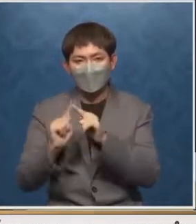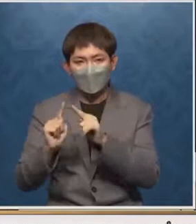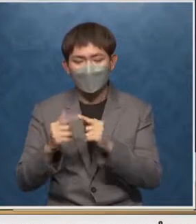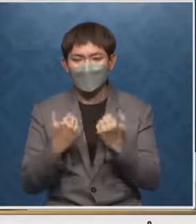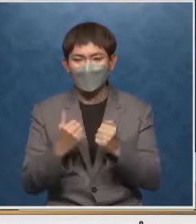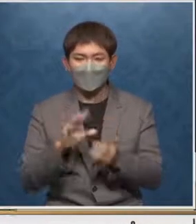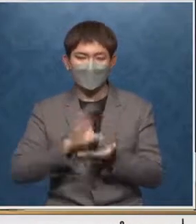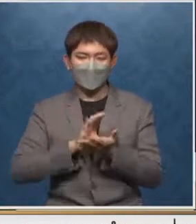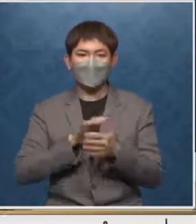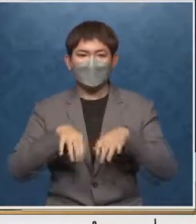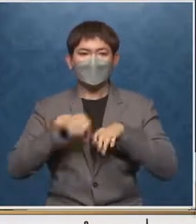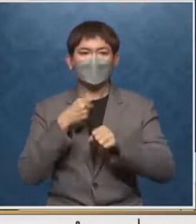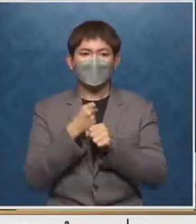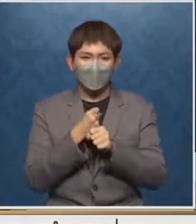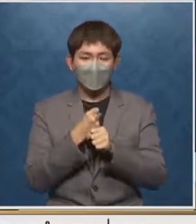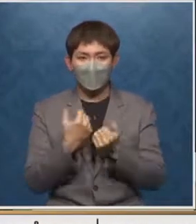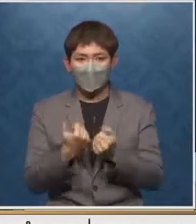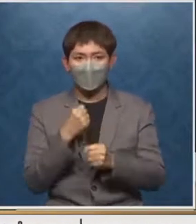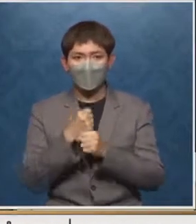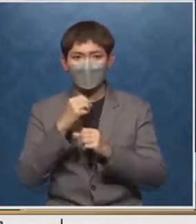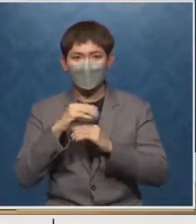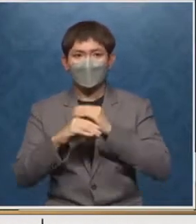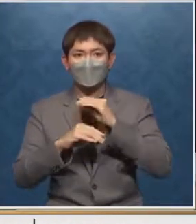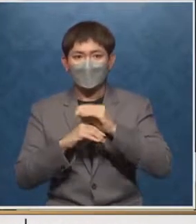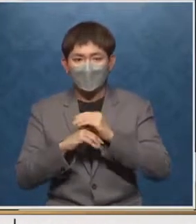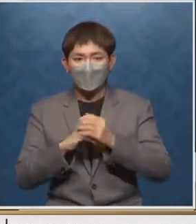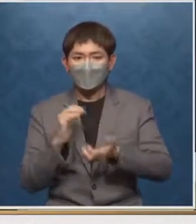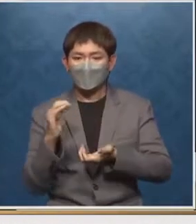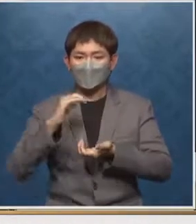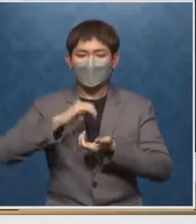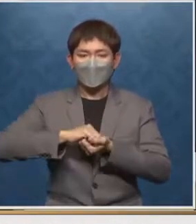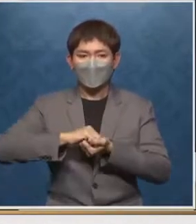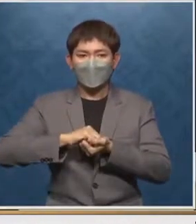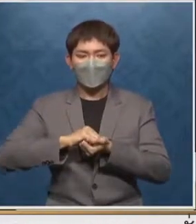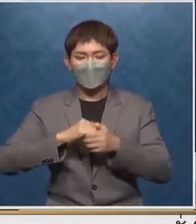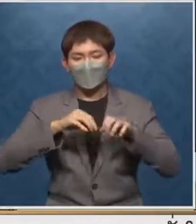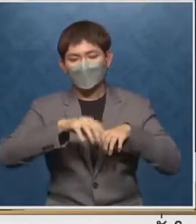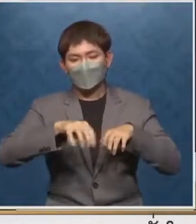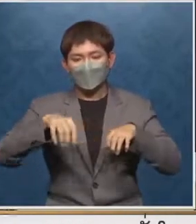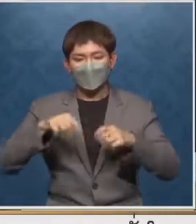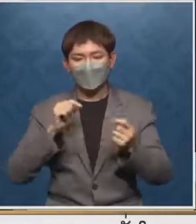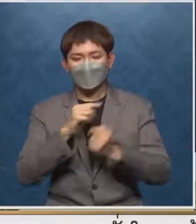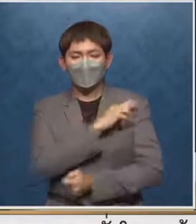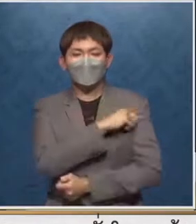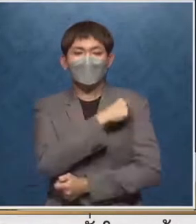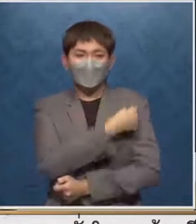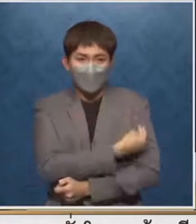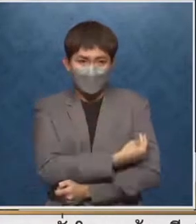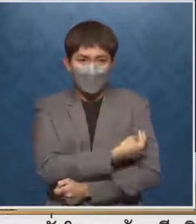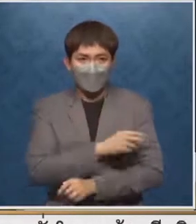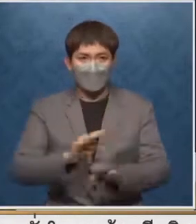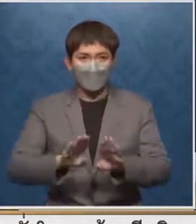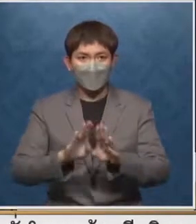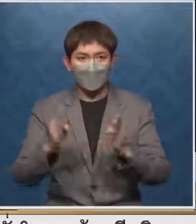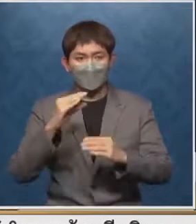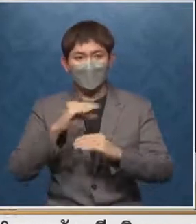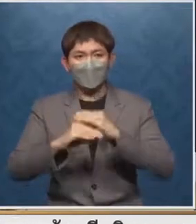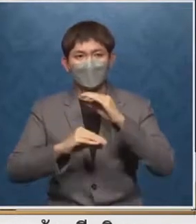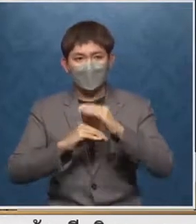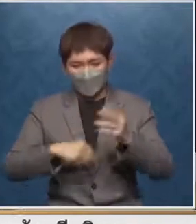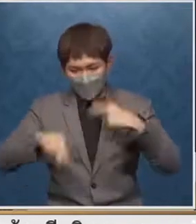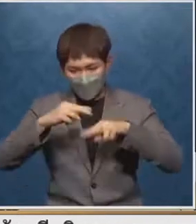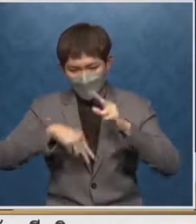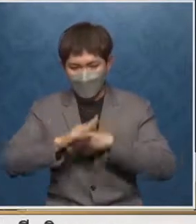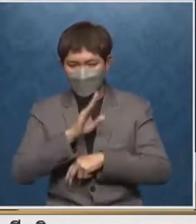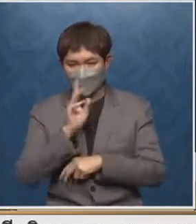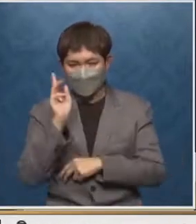ครับเราได้มีโครงการที่ร่วมกับหน่วยงานทางการแพทย์นะครับเปิดตัวโครงการตรวจสอบข่าวลว